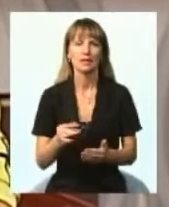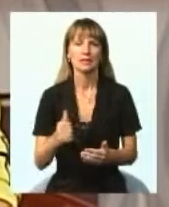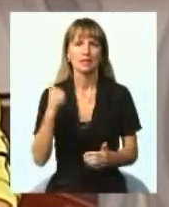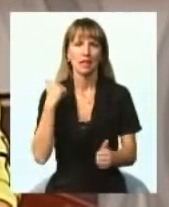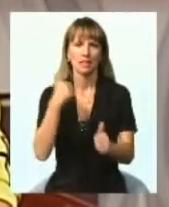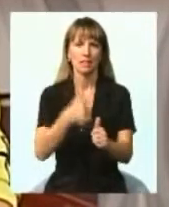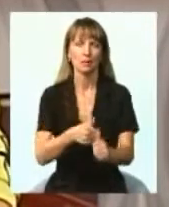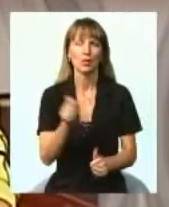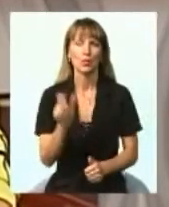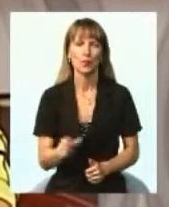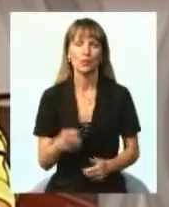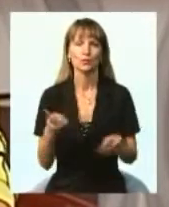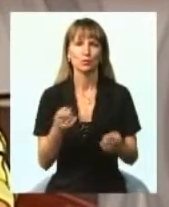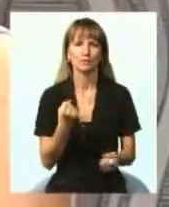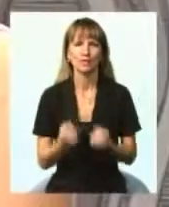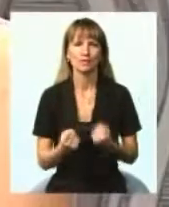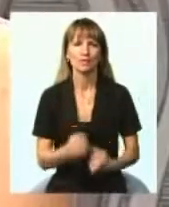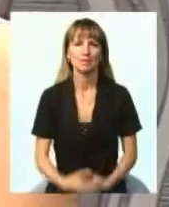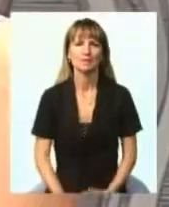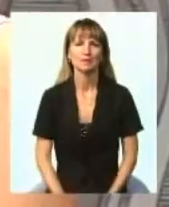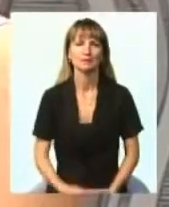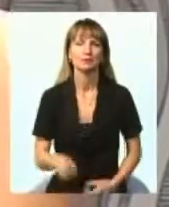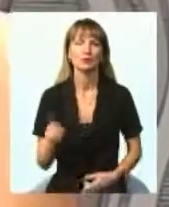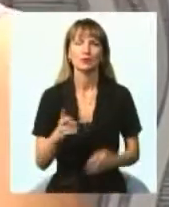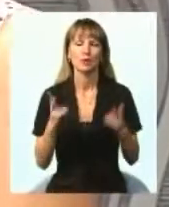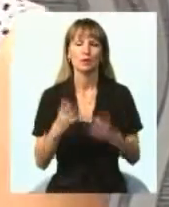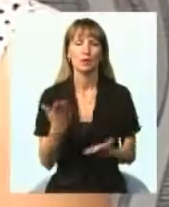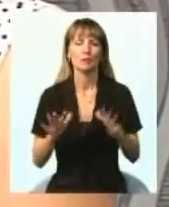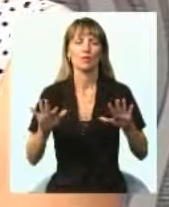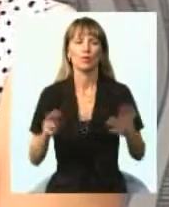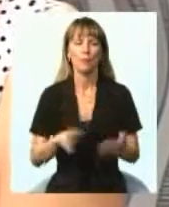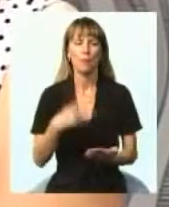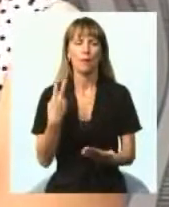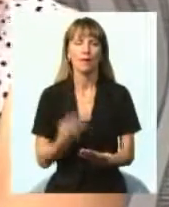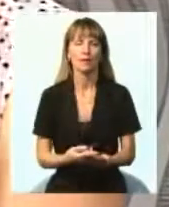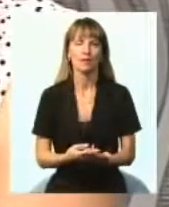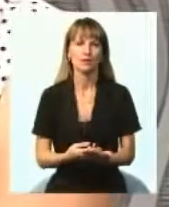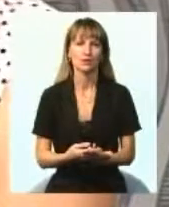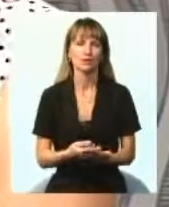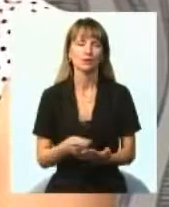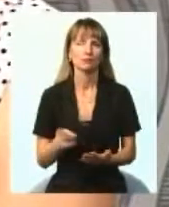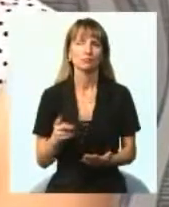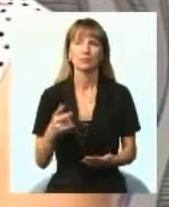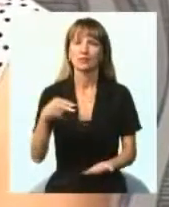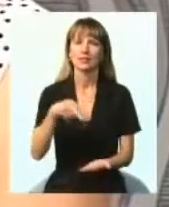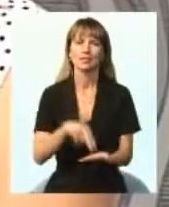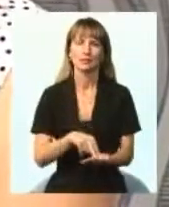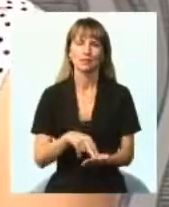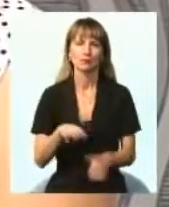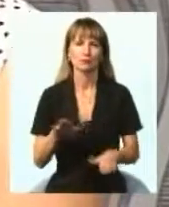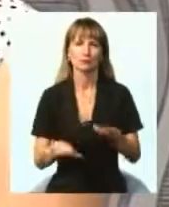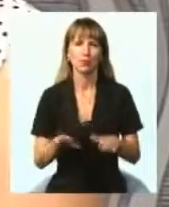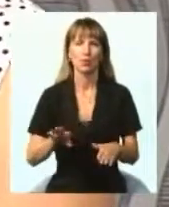людина. Там треба триматися. А що робити, якщо впадеш? Трапилось так, да, не встояв,